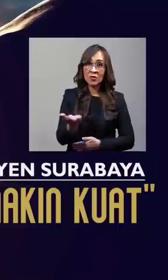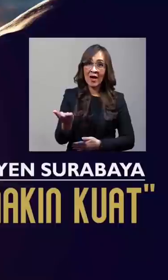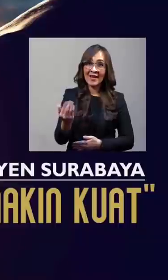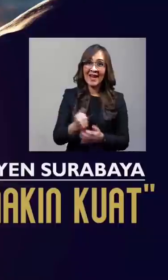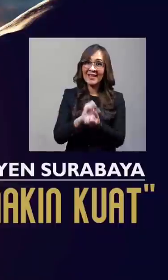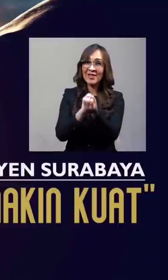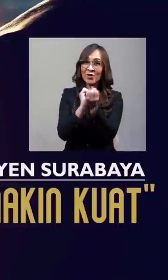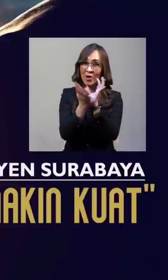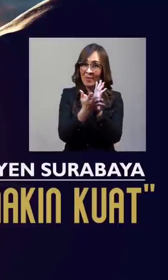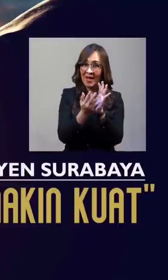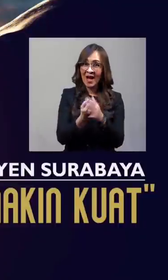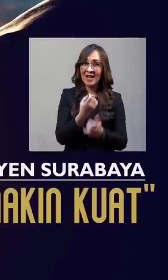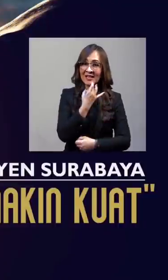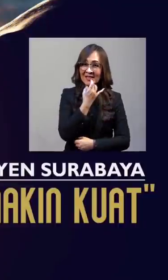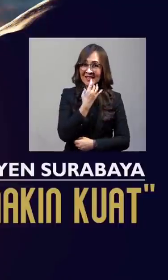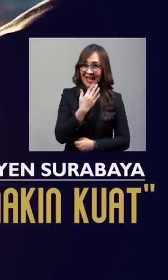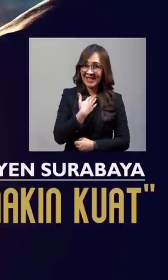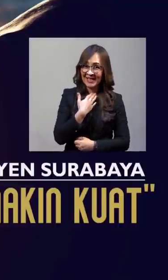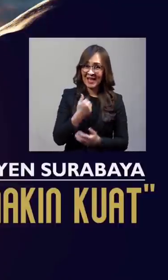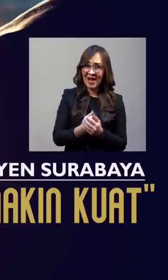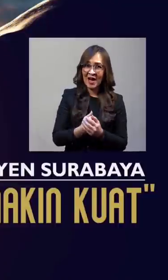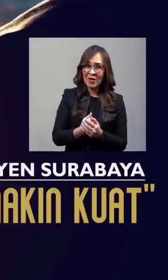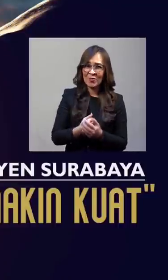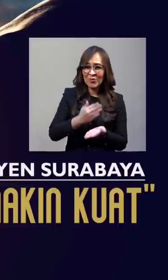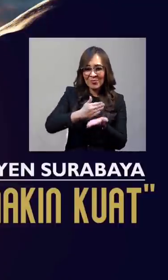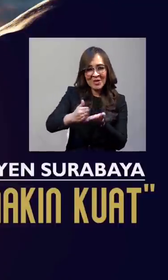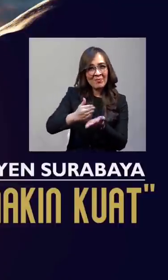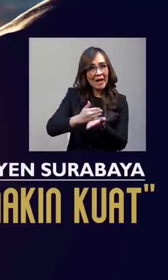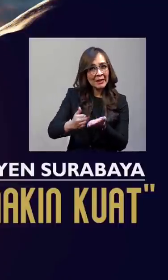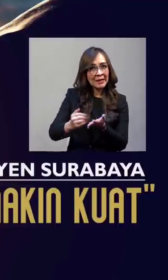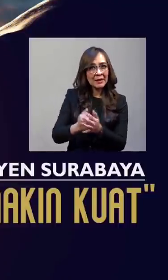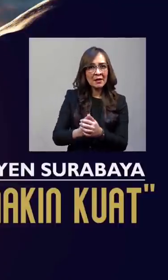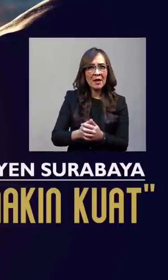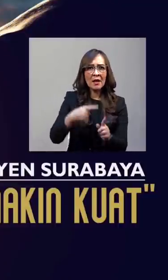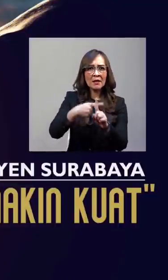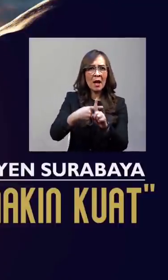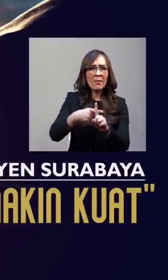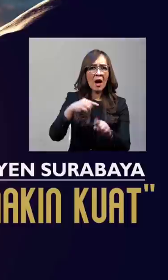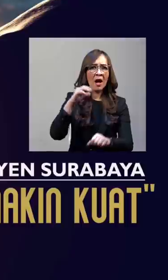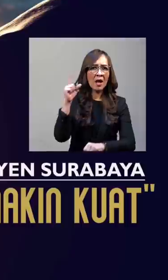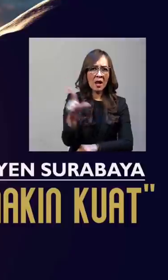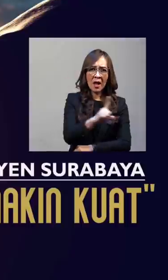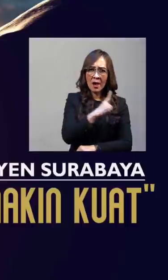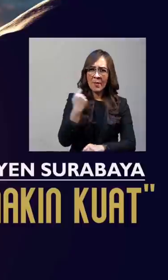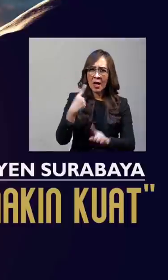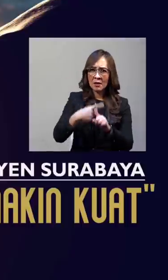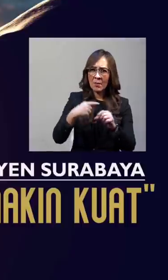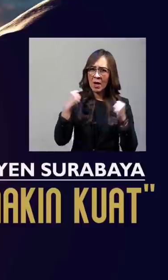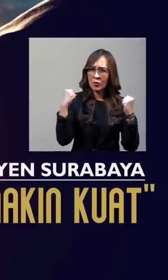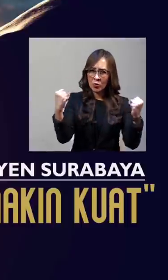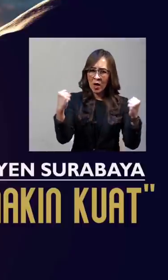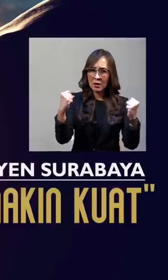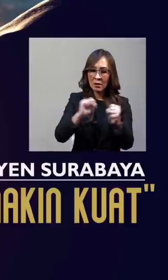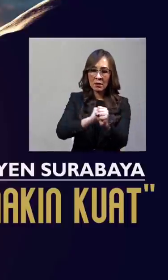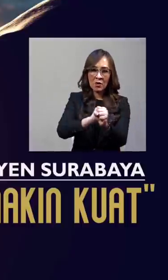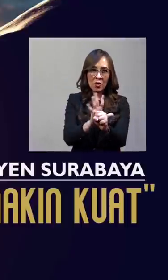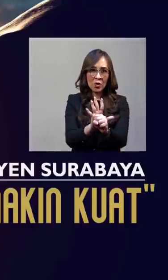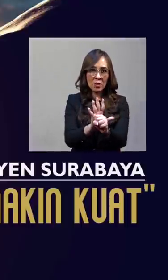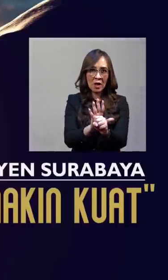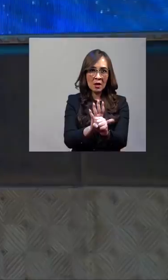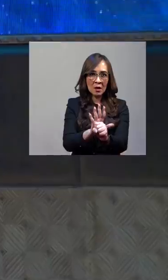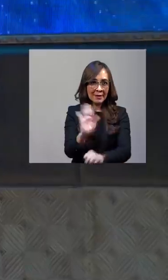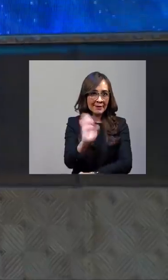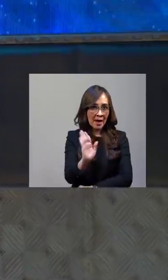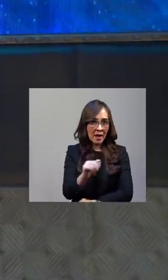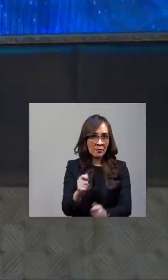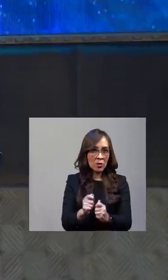Surabaya, izinkan saya berbagi tentang makin lama makin kuat. Ya kan? Bahwa corona ini tidak boleh membuat kita makin lama makin